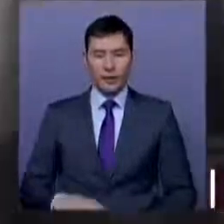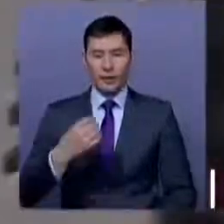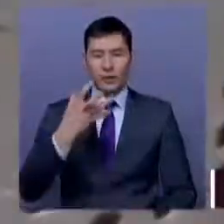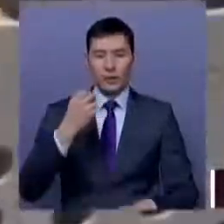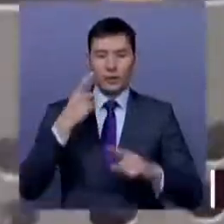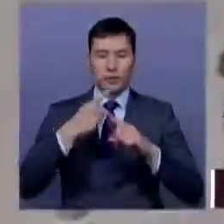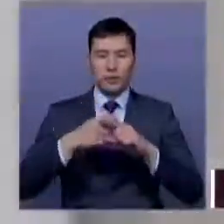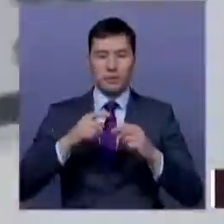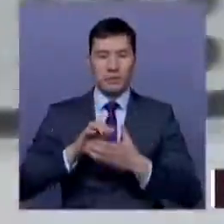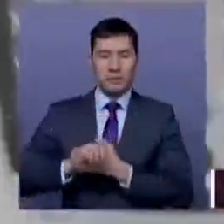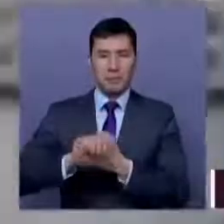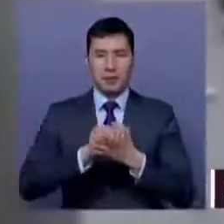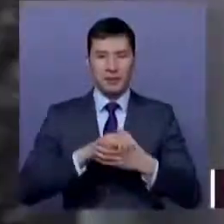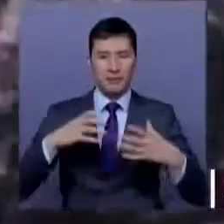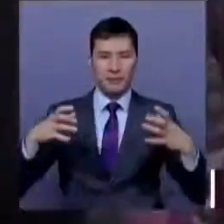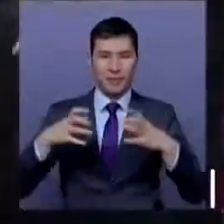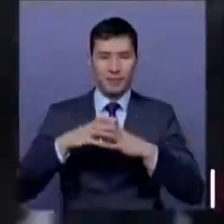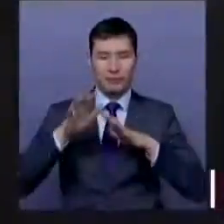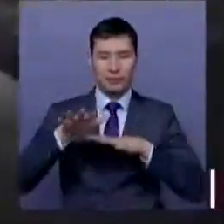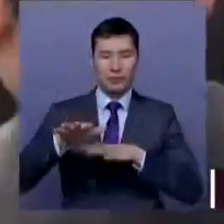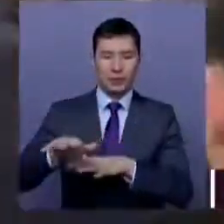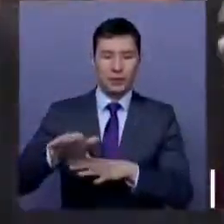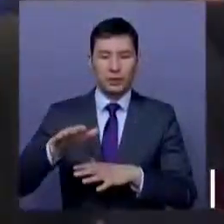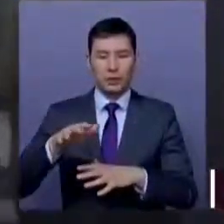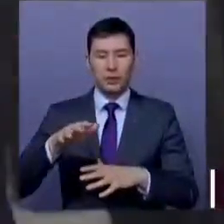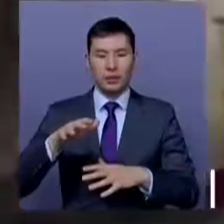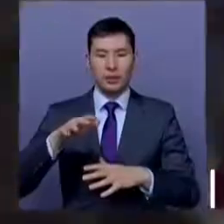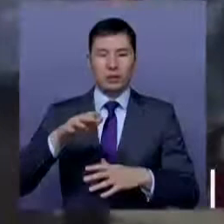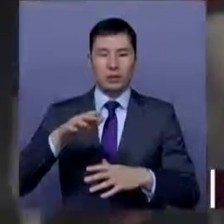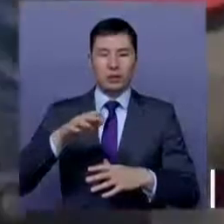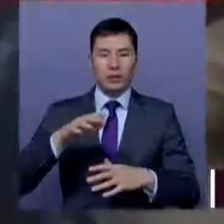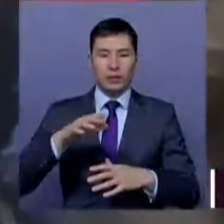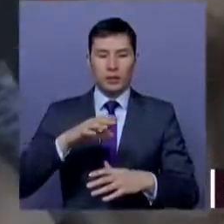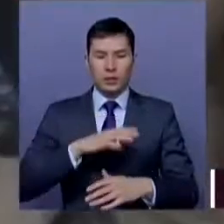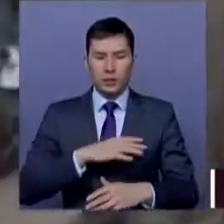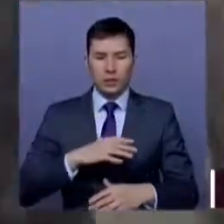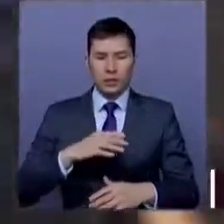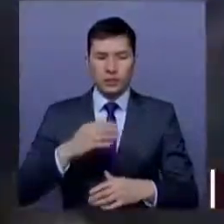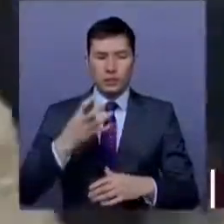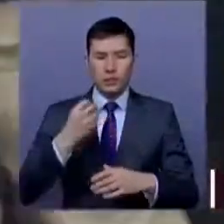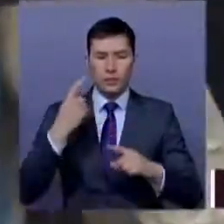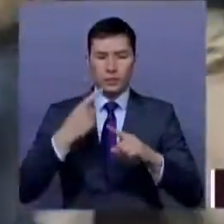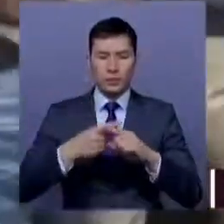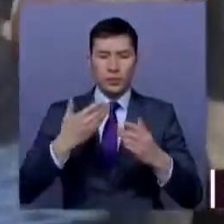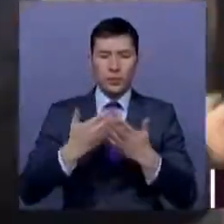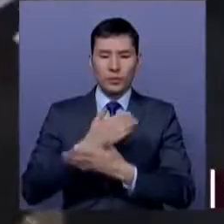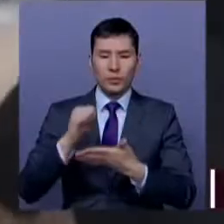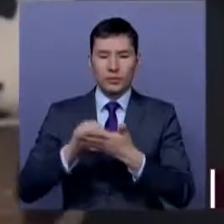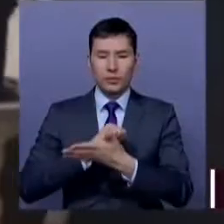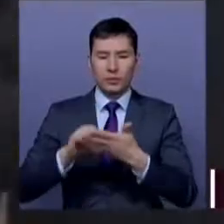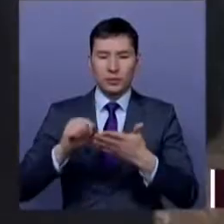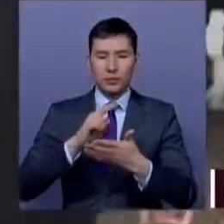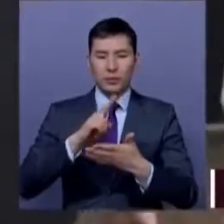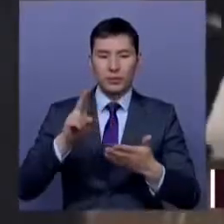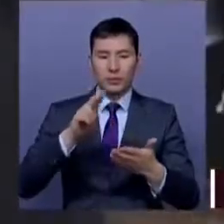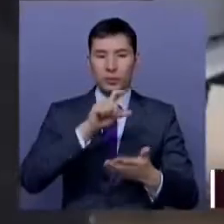енді бейбіт жиналыс, митинг, пикет, демонстрация, шеру сияқты ұғымдардың аражігі ажыратылады. Бұдан бөлек жаңа құжатта жиынды ұйымдастырушылардың,